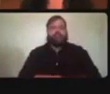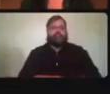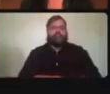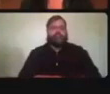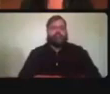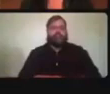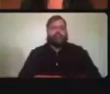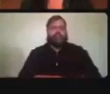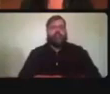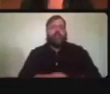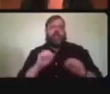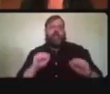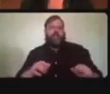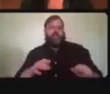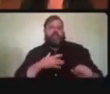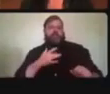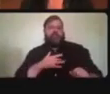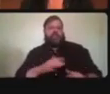vilivyo.